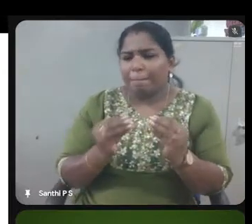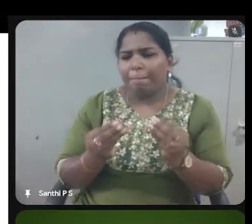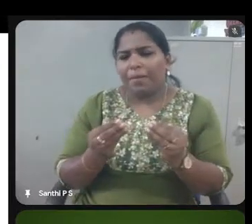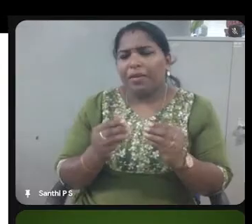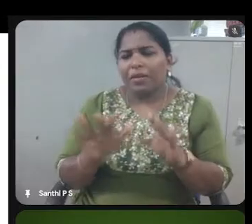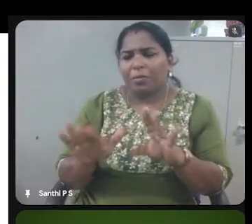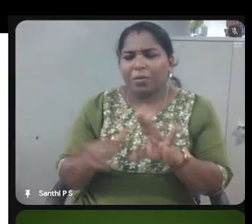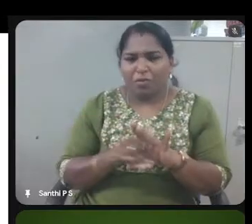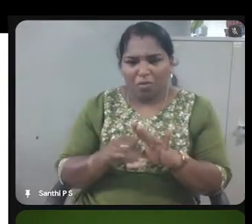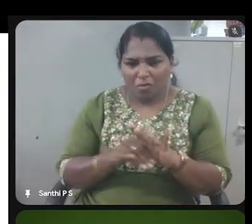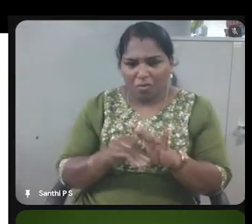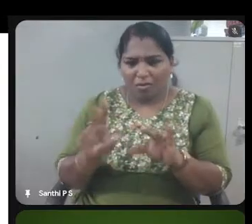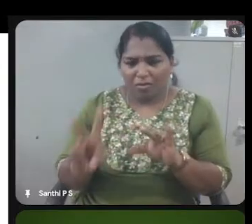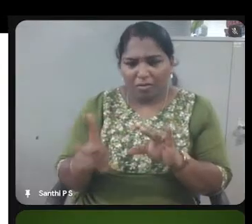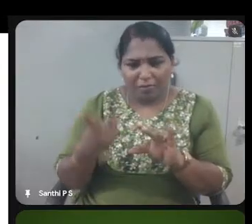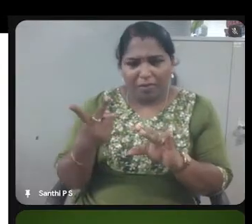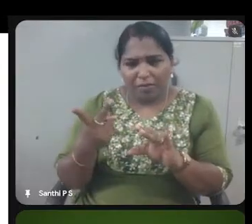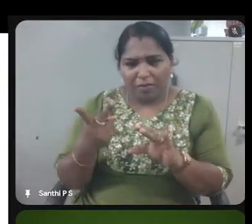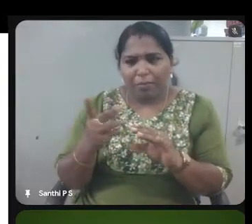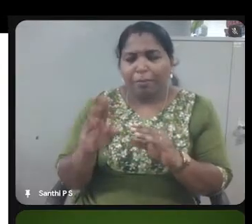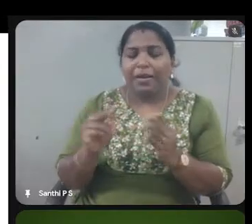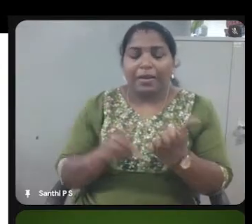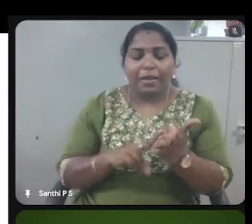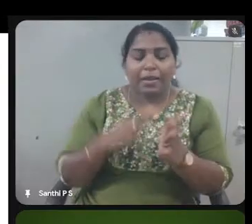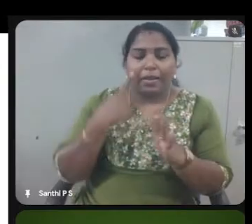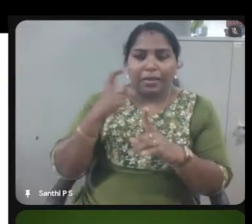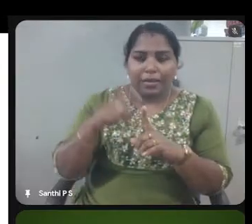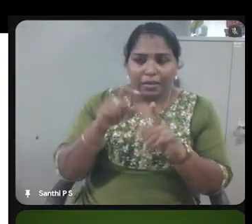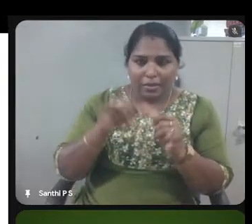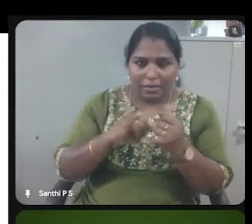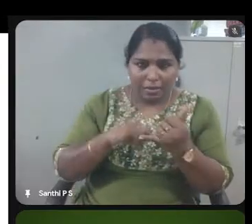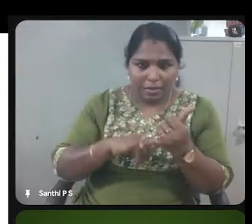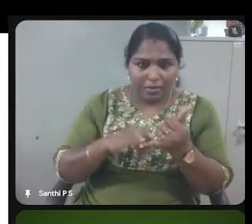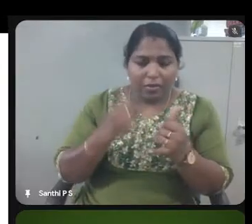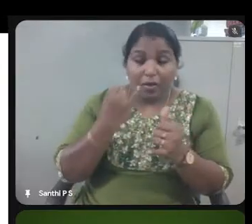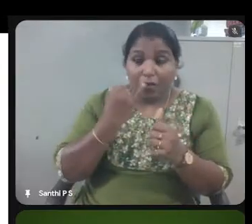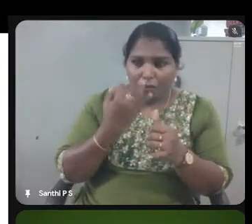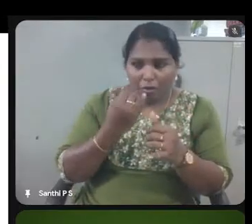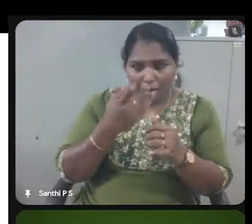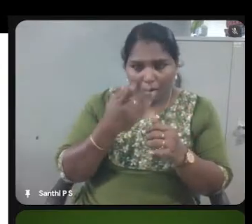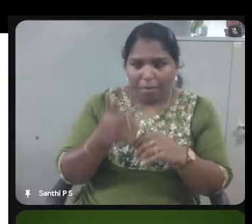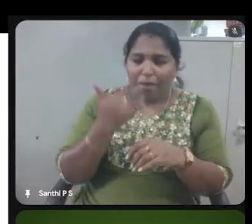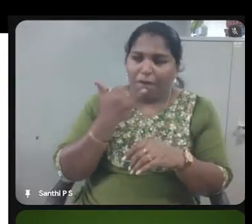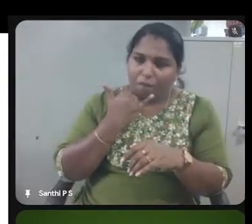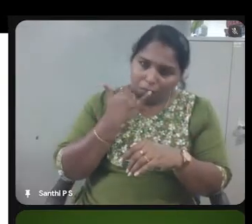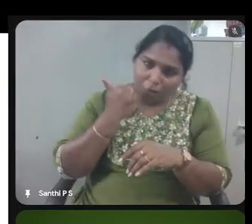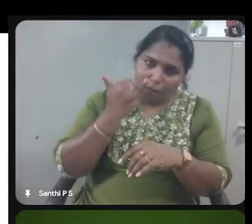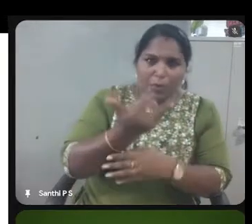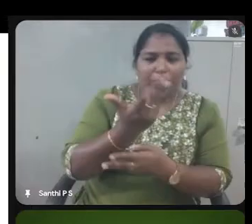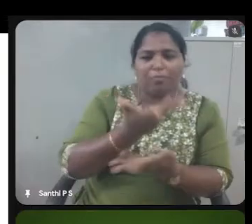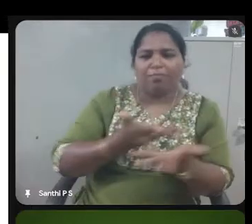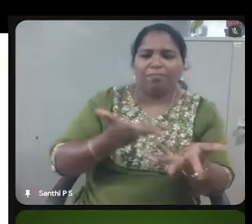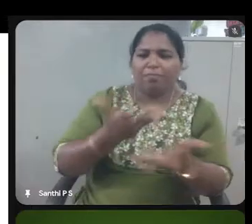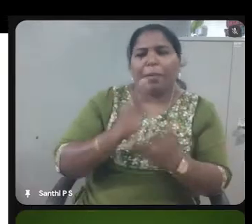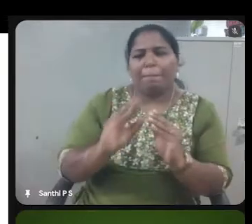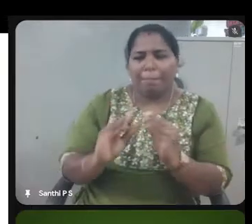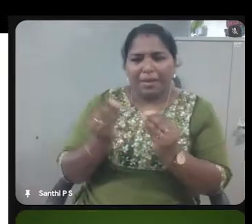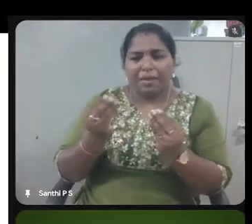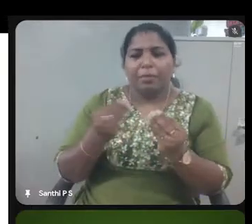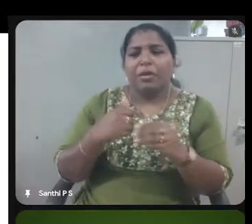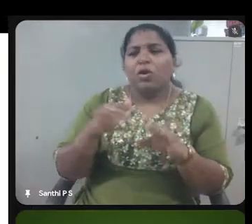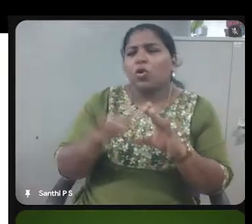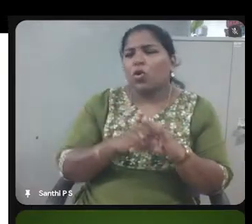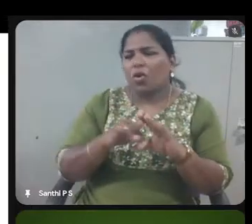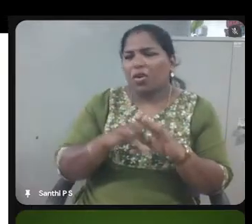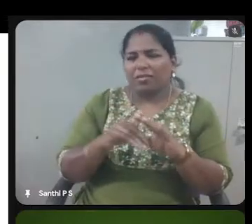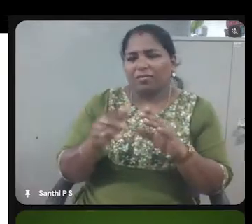കോണ്ടെക്സ്റ്റിൽ കാര്യം മാഡം നിഡാസിന്റെ കോണ്ടാക്ട് നമ്പർ വരുന്നുണ്ട്, ഡിസ്കസ് ചെയ്യാമോ? ഞാൻ അവിടുത്തെ